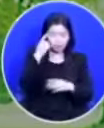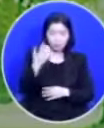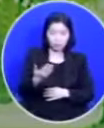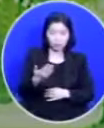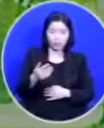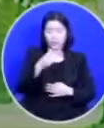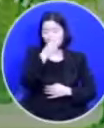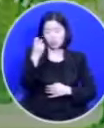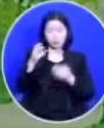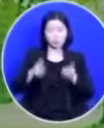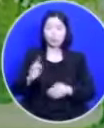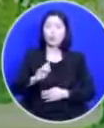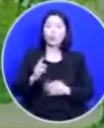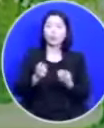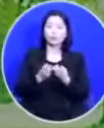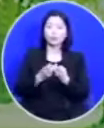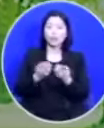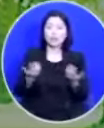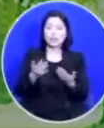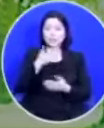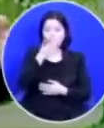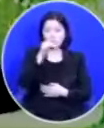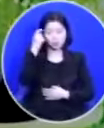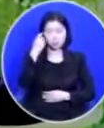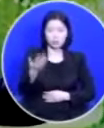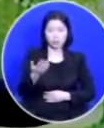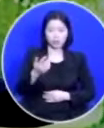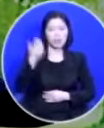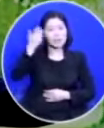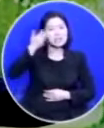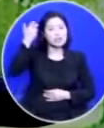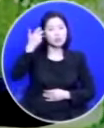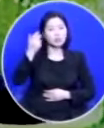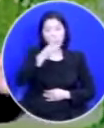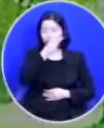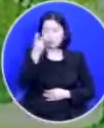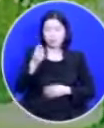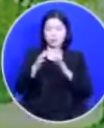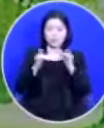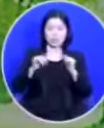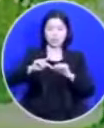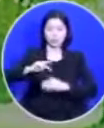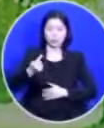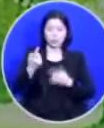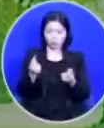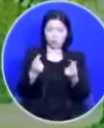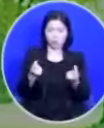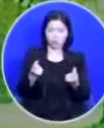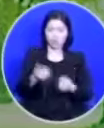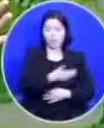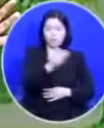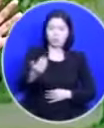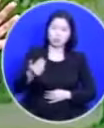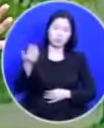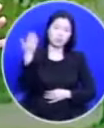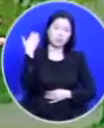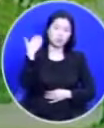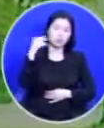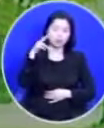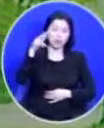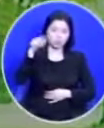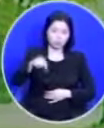어떻게 일을 해요 영적으로 잠든 사람도 똑같습니다 여러분 지난 한 주간 동안 또는 요즘에